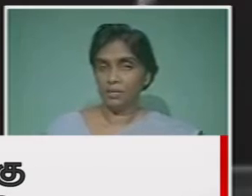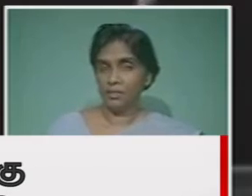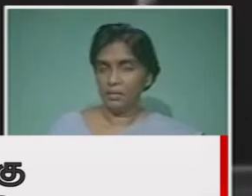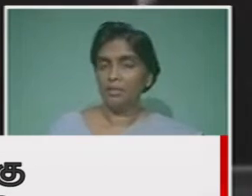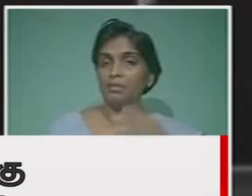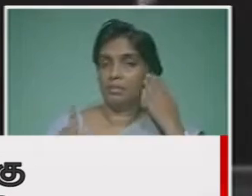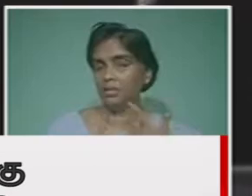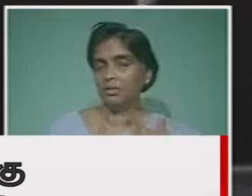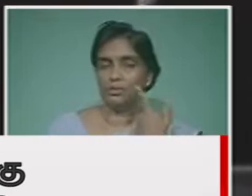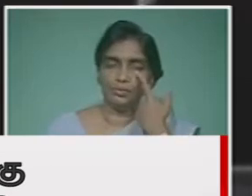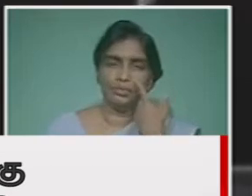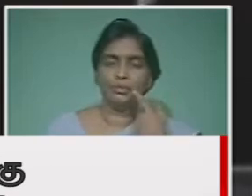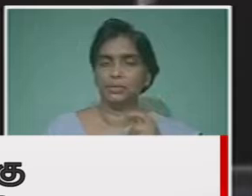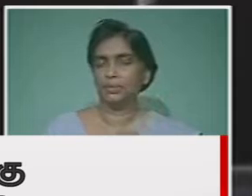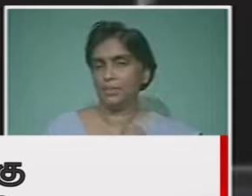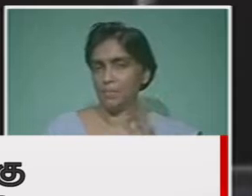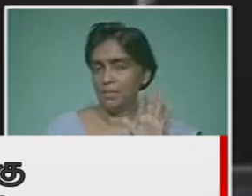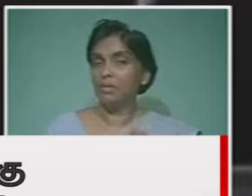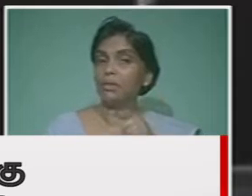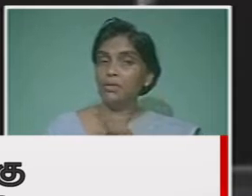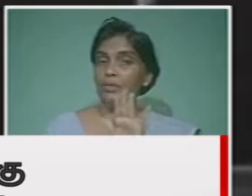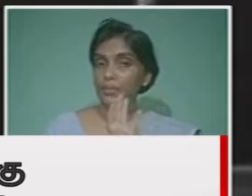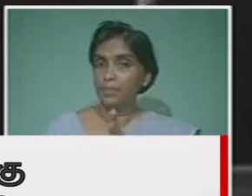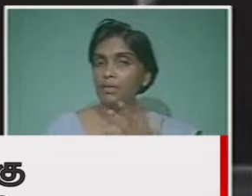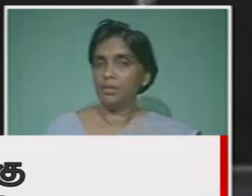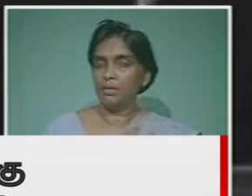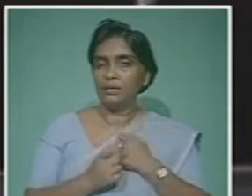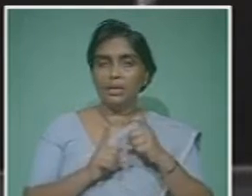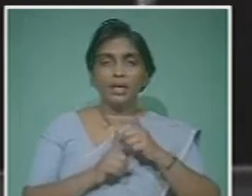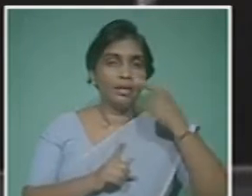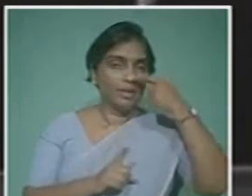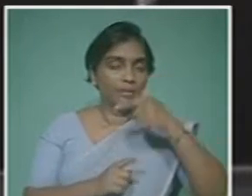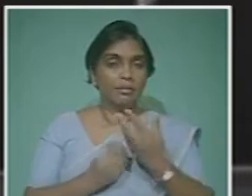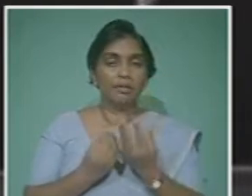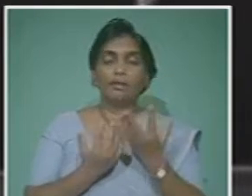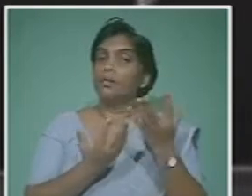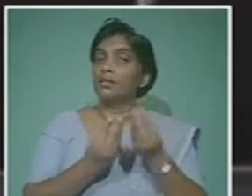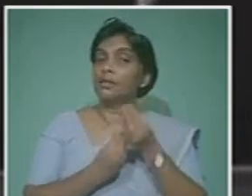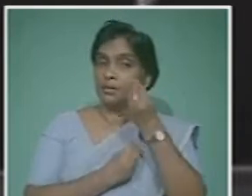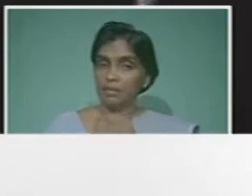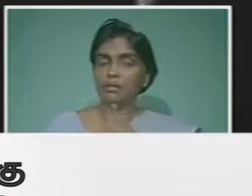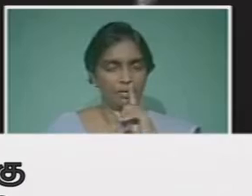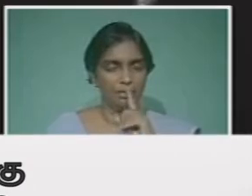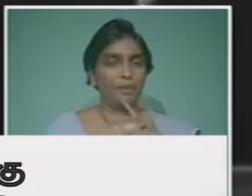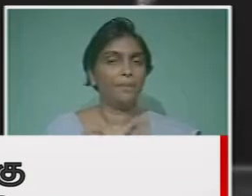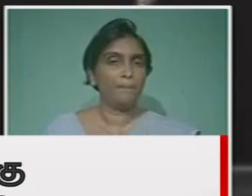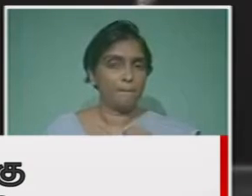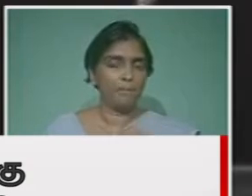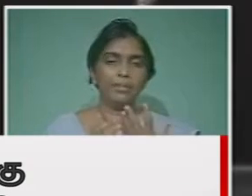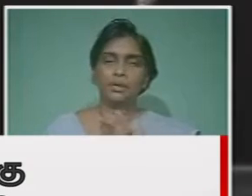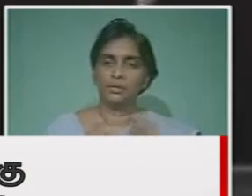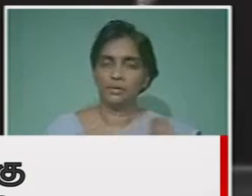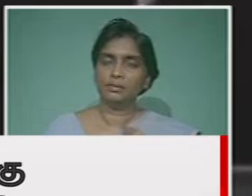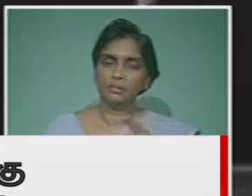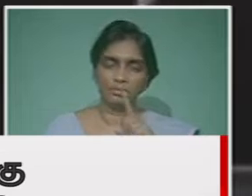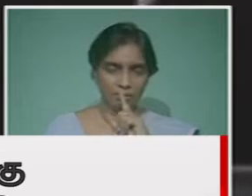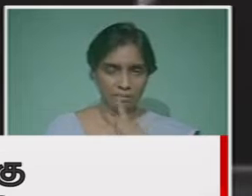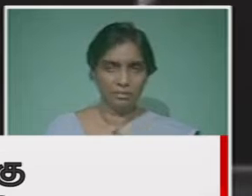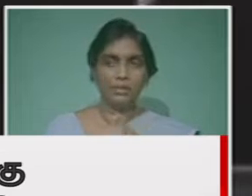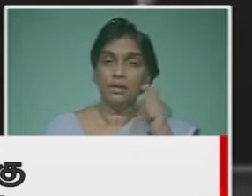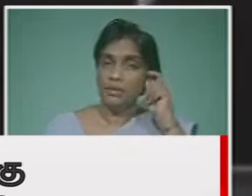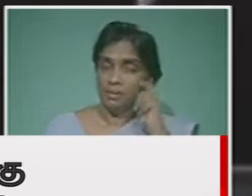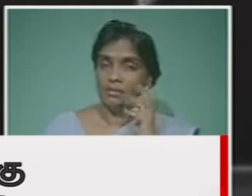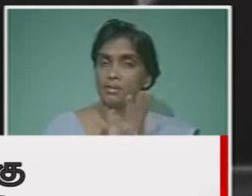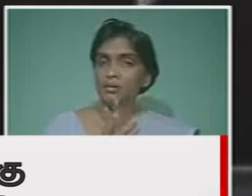இருக்கிறது. அவர்களுக்கு தேவையான டீசல் வசதிகளையும் செய்து அவர்களுடைய பிரச்சனையை தீர்க்க வேண்டும் என்றும், அதே போல பயங்கரவாத தடுப்பு சட்டம் என்ற